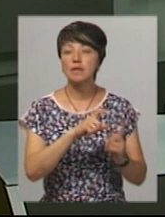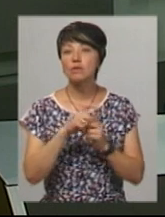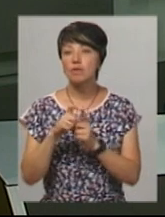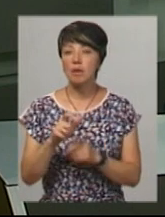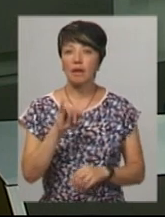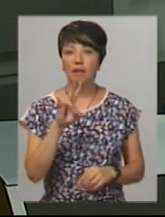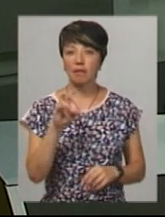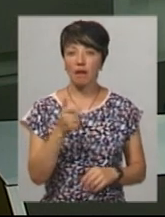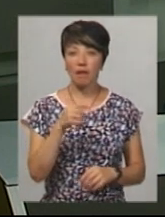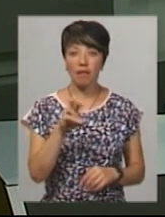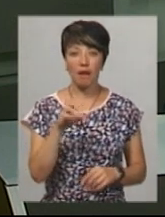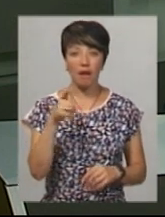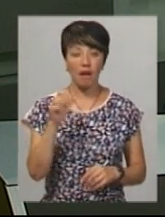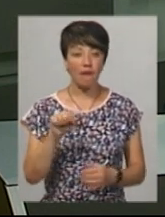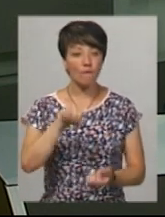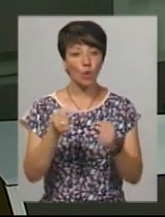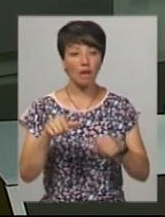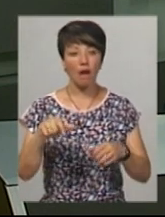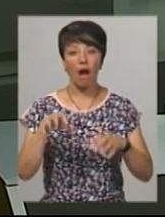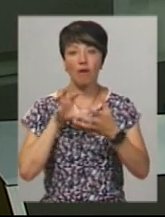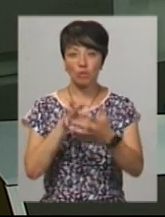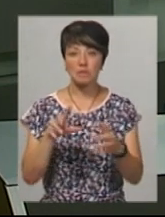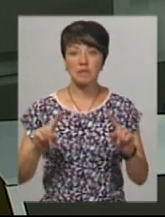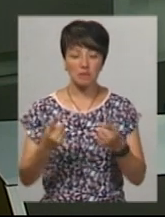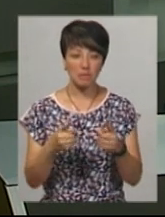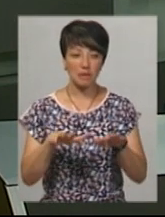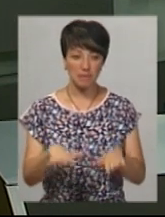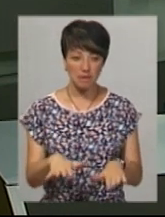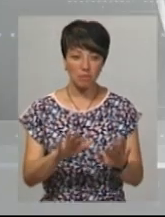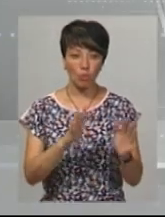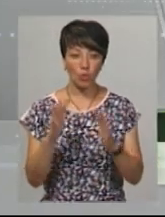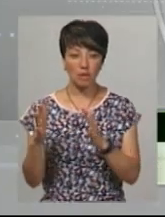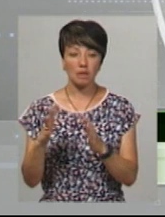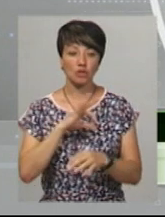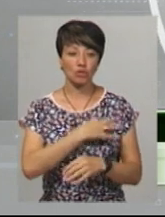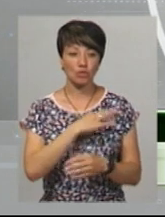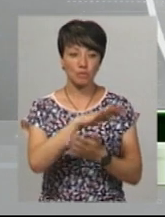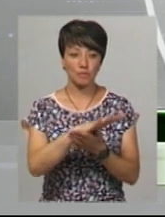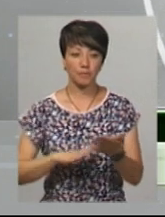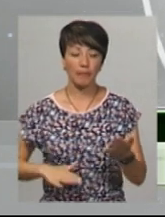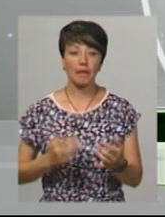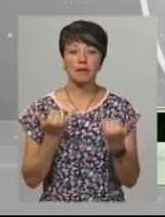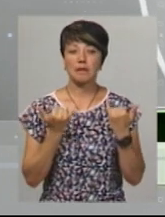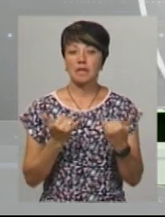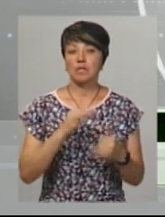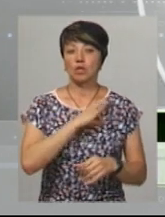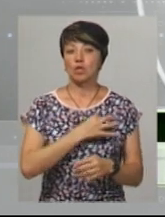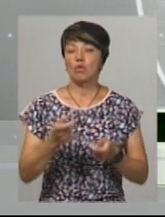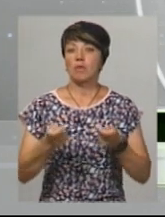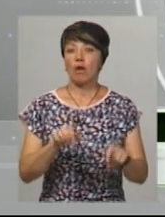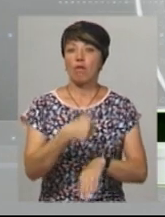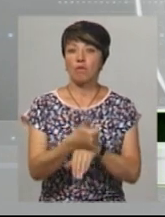Інеглеги, водія автобуса затримали. На місці події працюють слідчі. За даним фактом, слідче управління головного